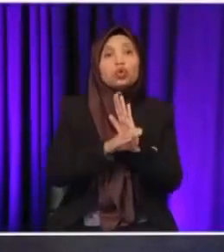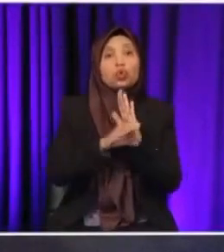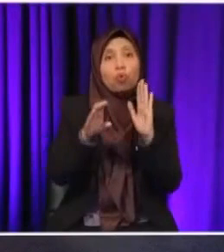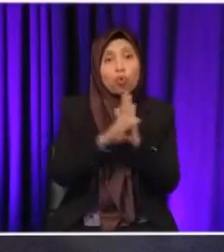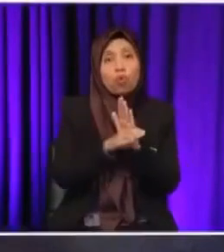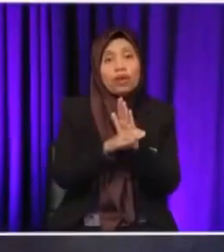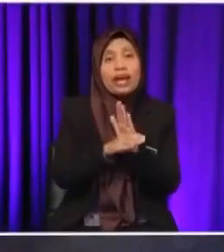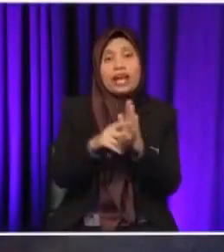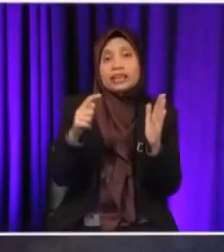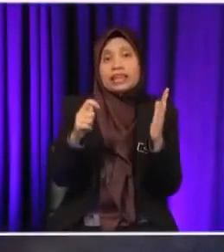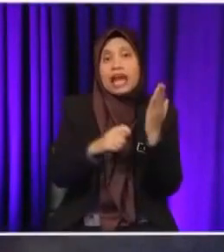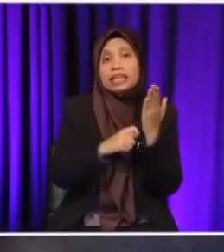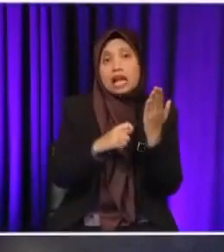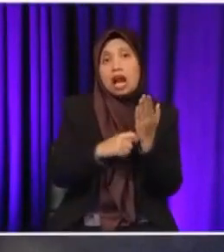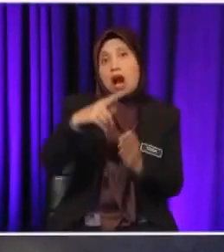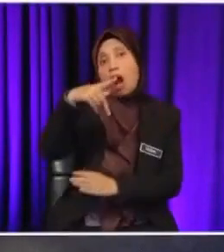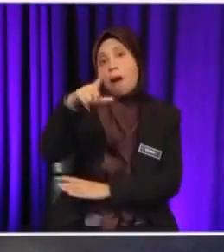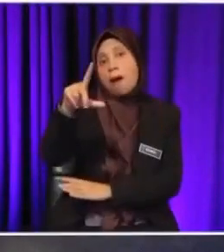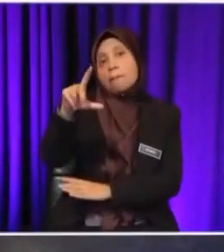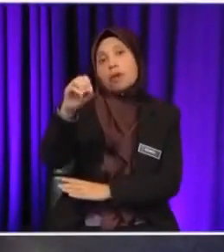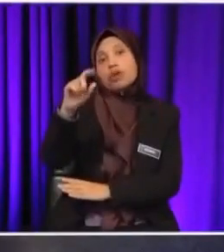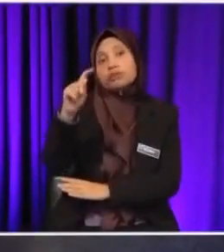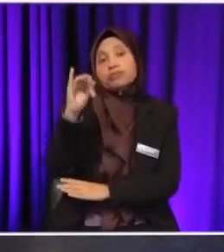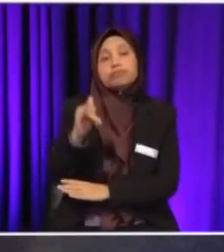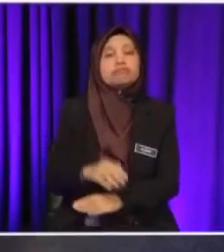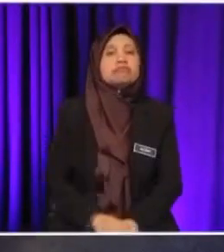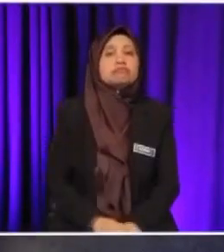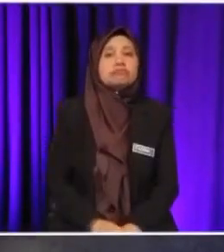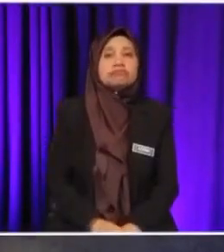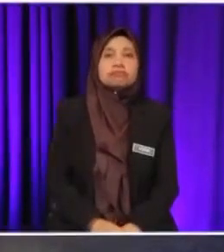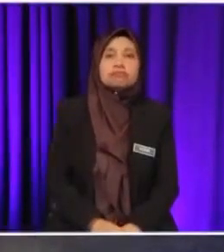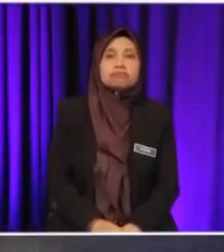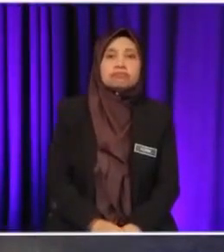petikan tersebut. Ada murid-murid nak cuba? Ada murid nak cuba?